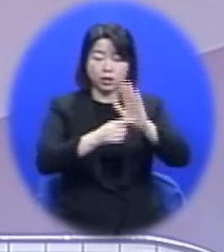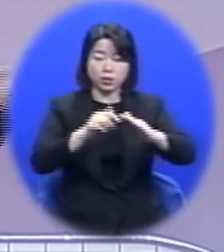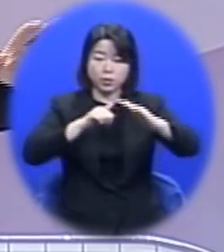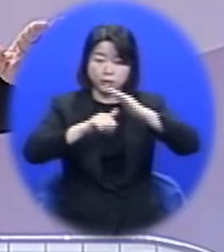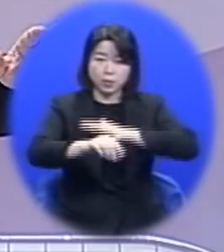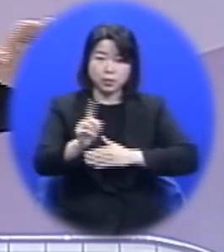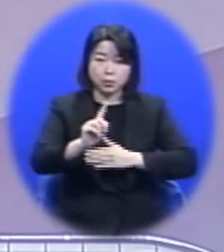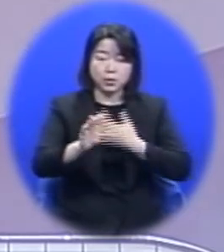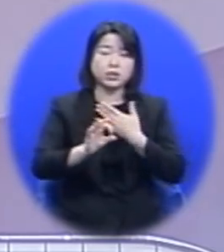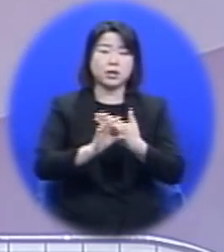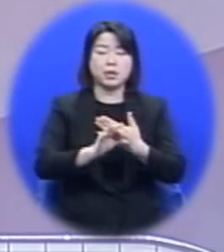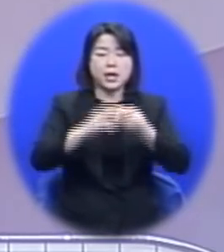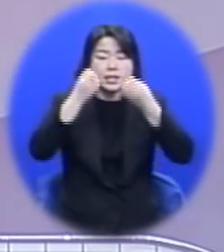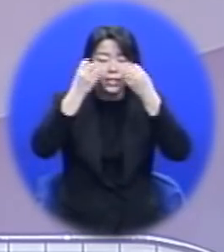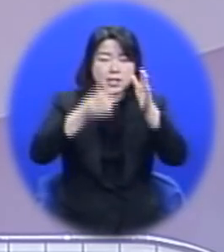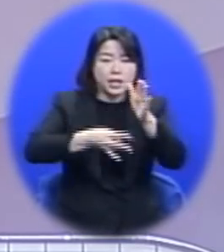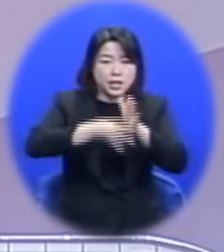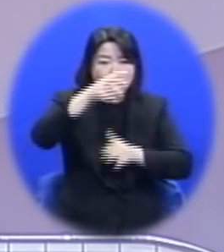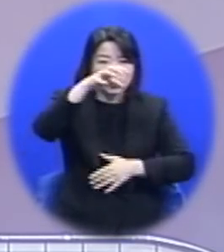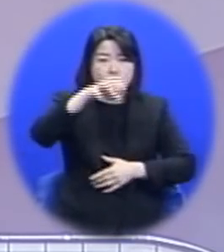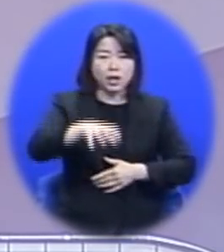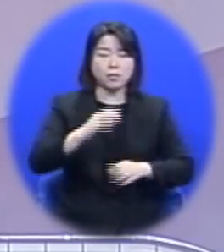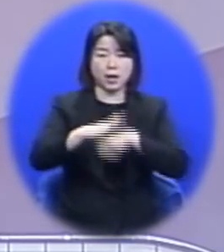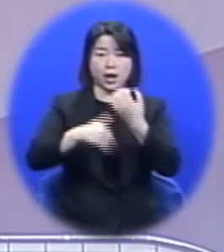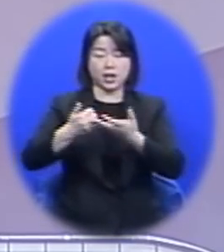새 예루살렘에는 하나님의 나라에는